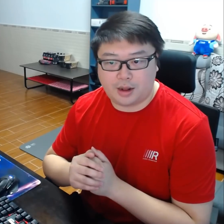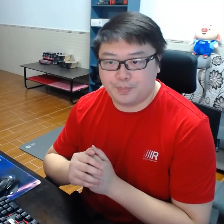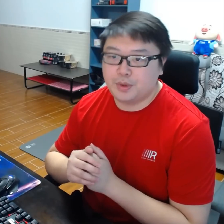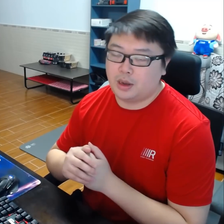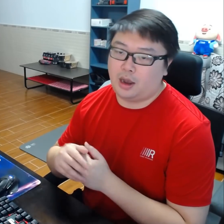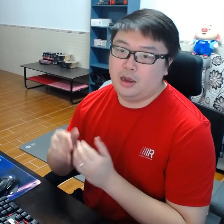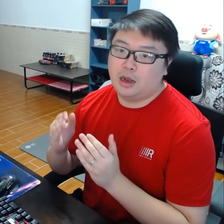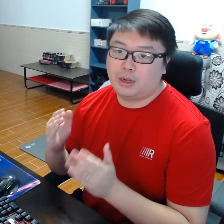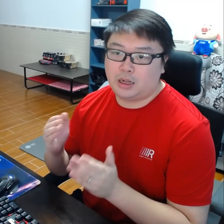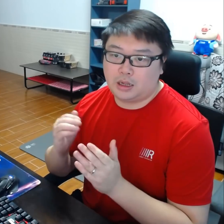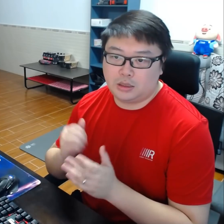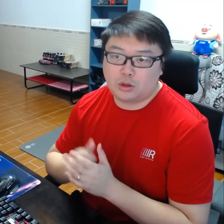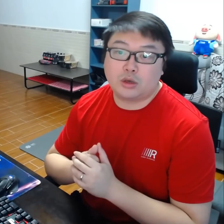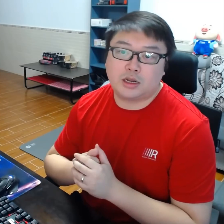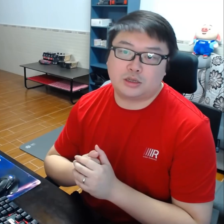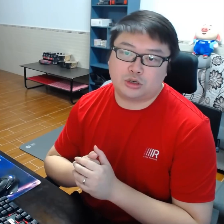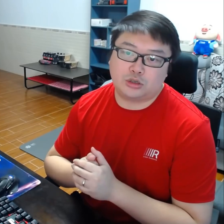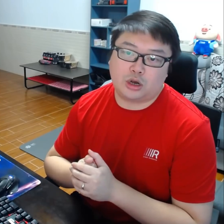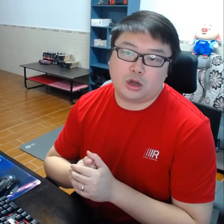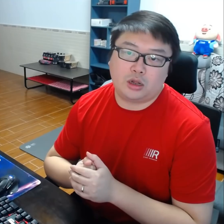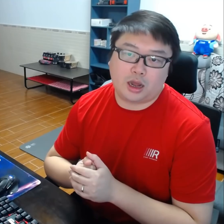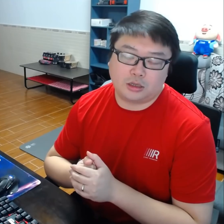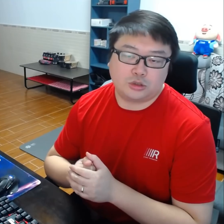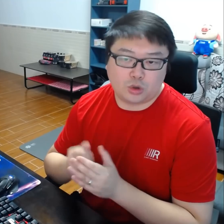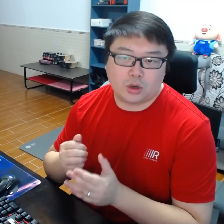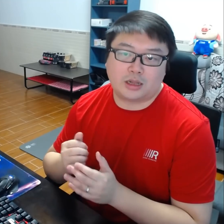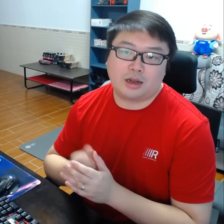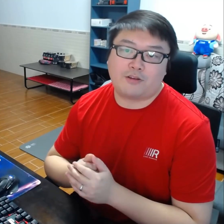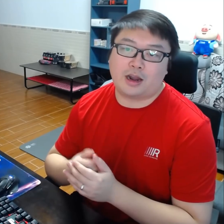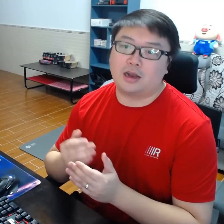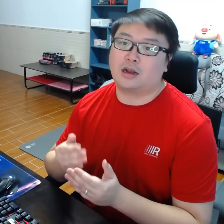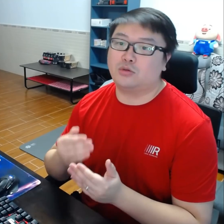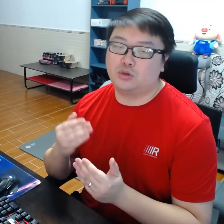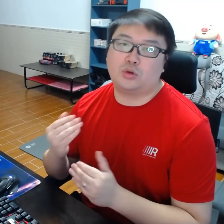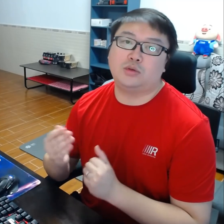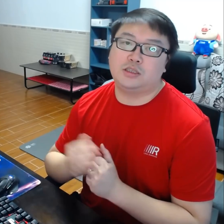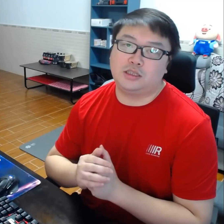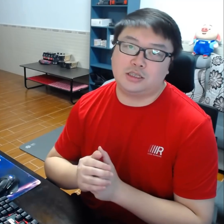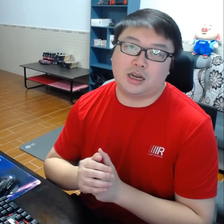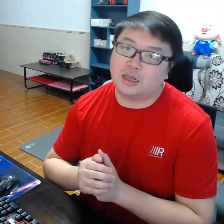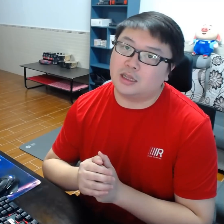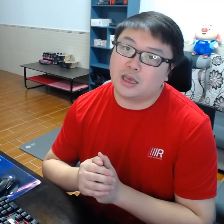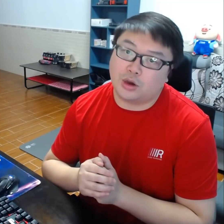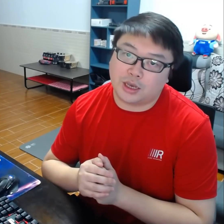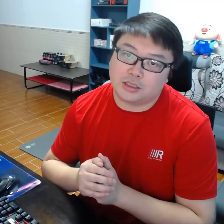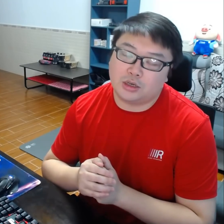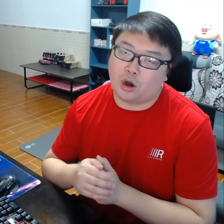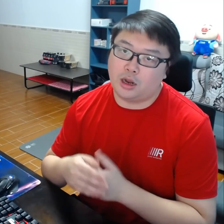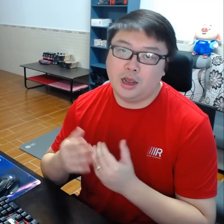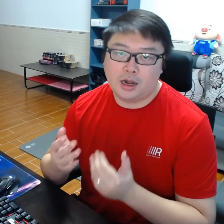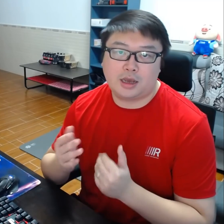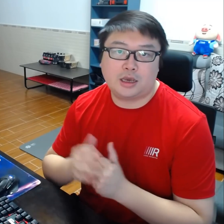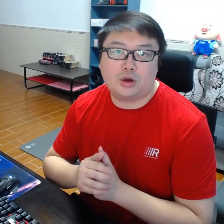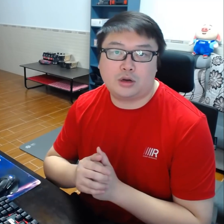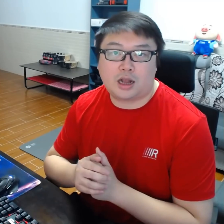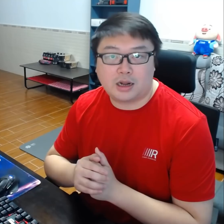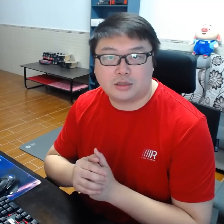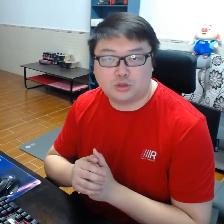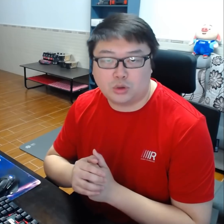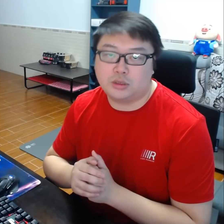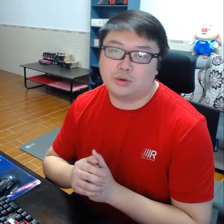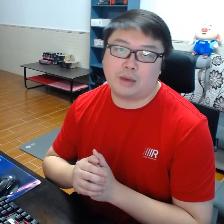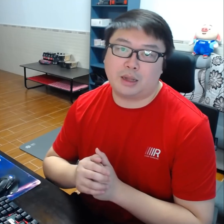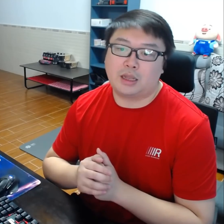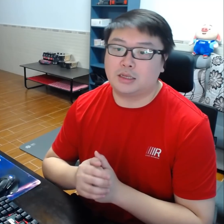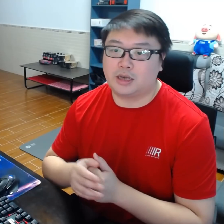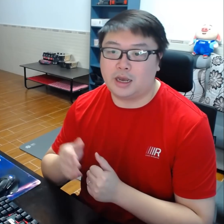支噶。咁啊，当然啦，除咗啊用紧急法能够做到延迟一年呢样嘢之外，另一样更加